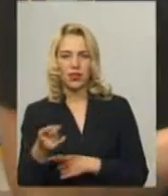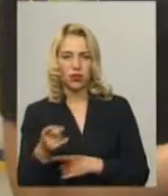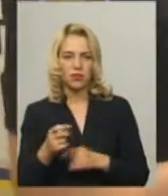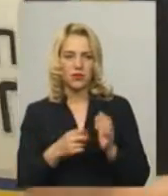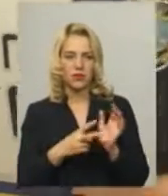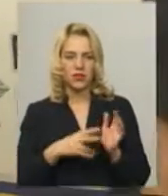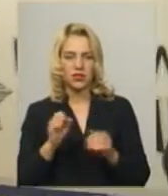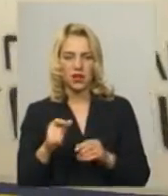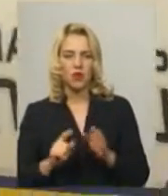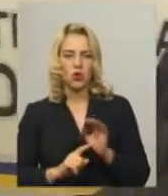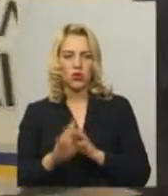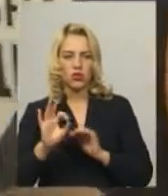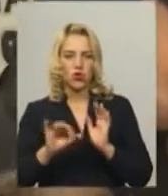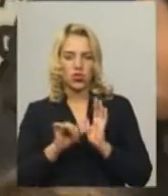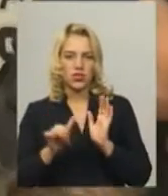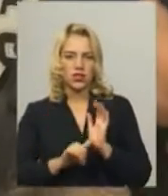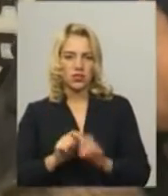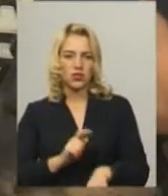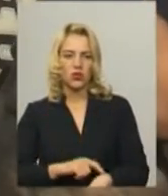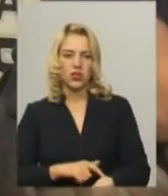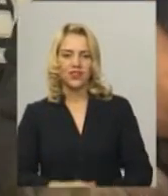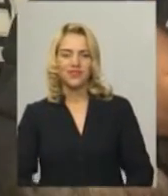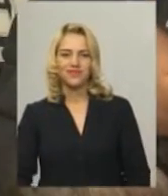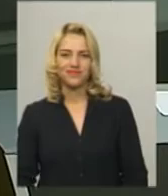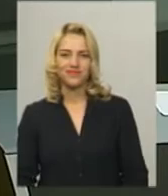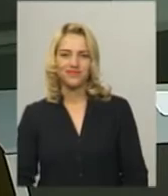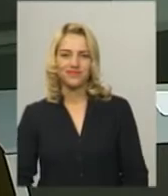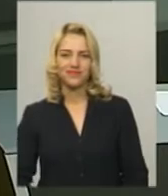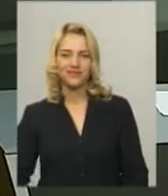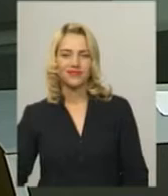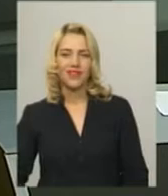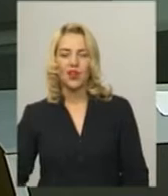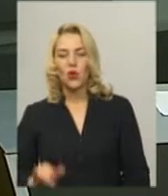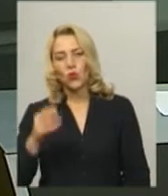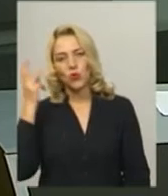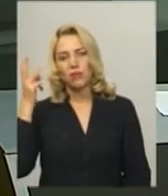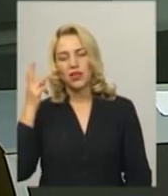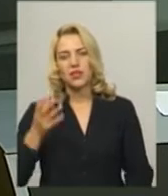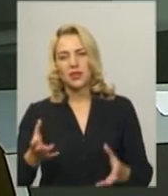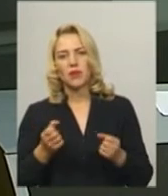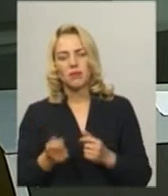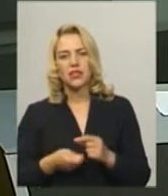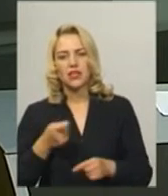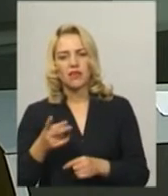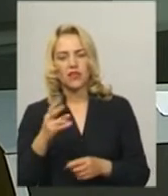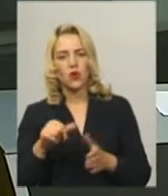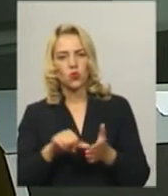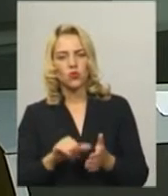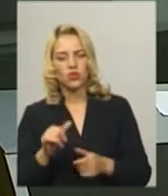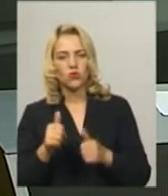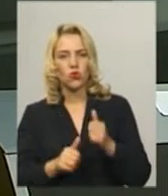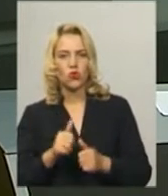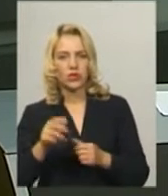Початок о 16-й. Андрій Гуменний, Віктор Кривий, новини. У Хмельницькому приймають заявки на участь у